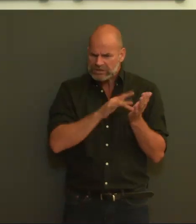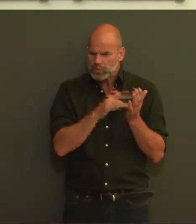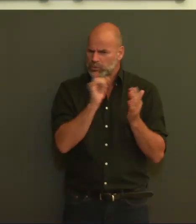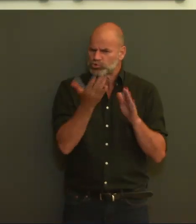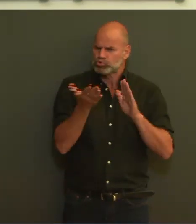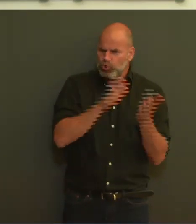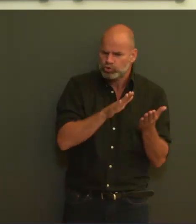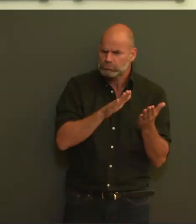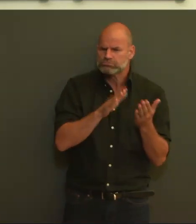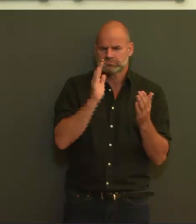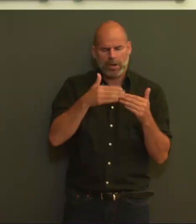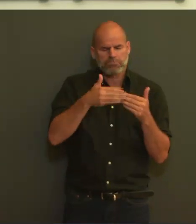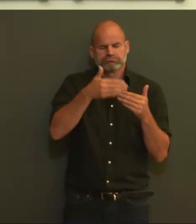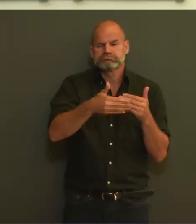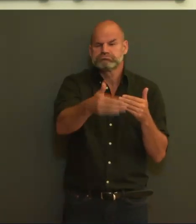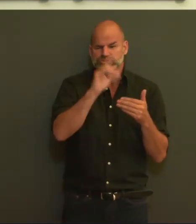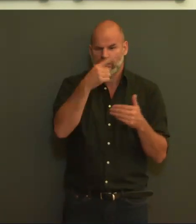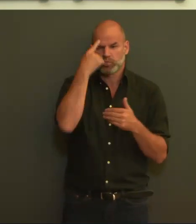opvolgen.